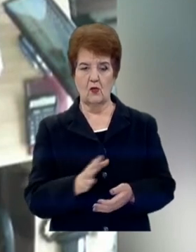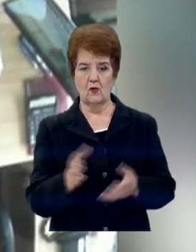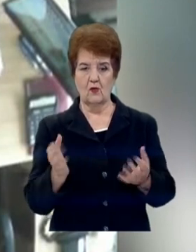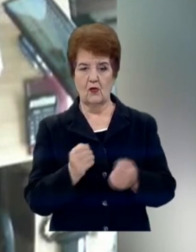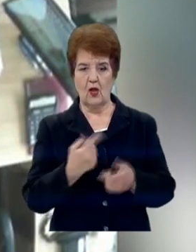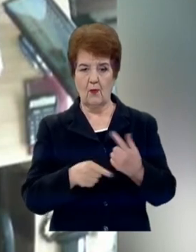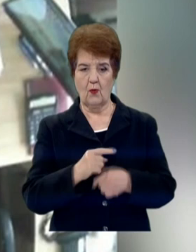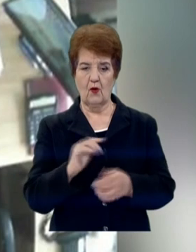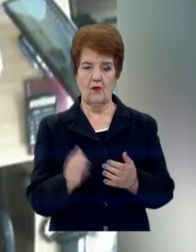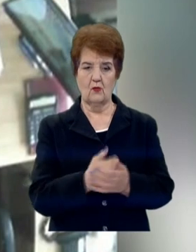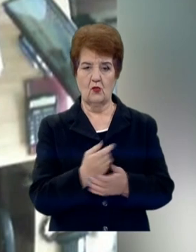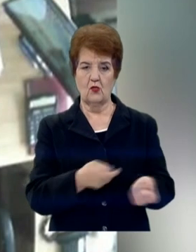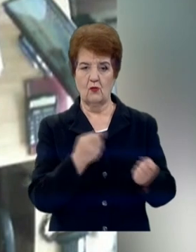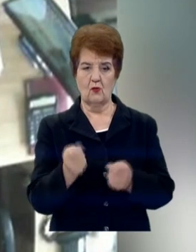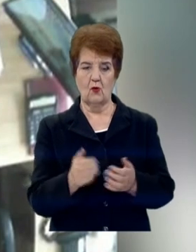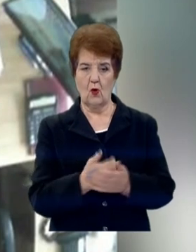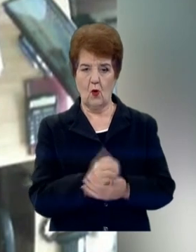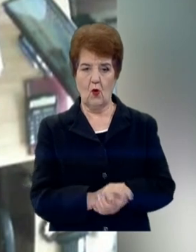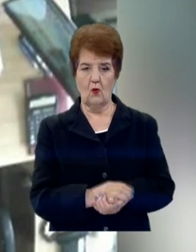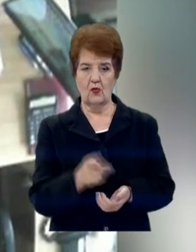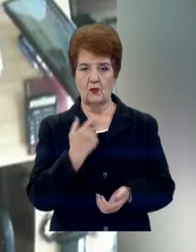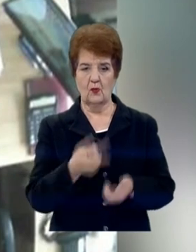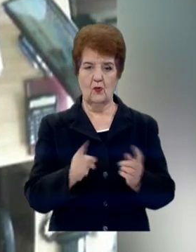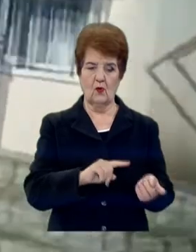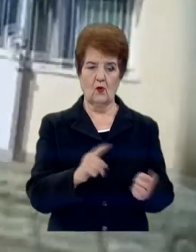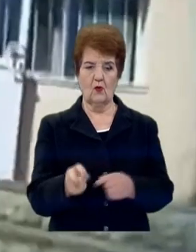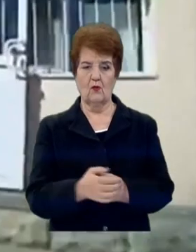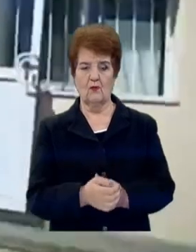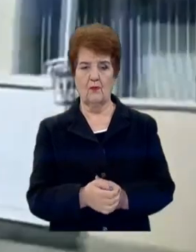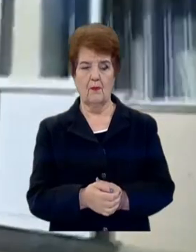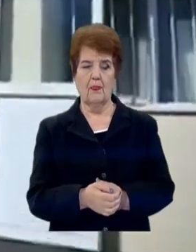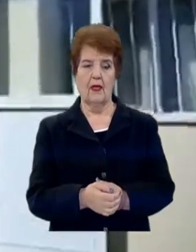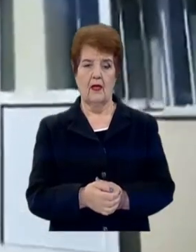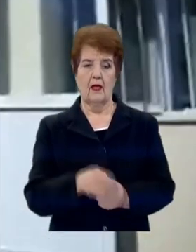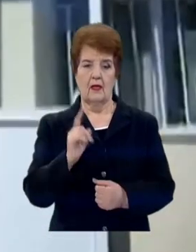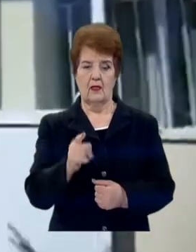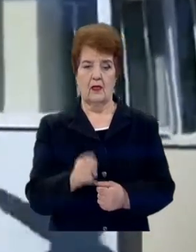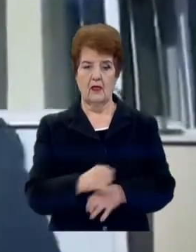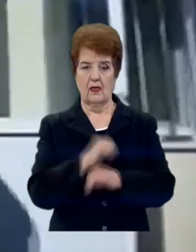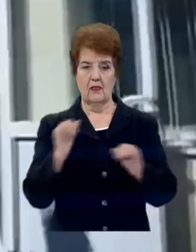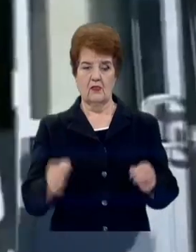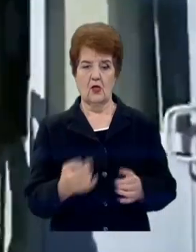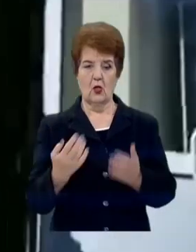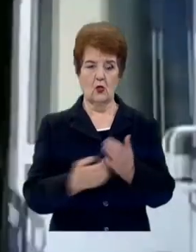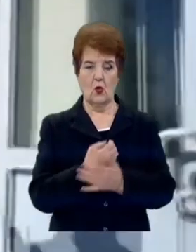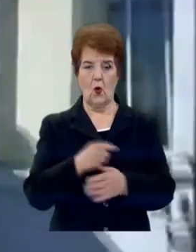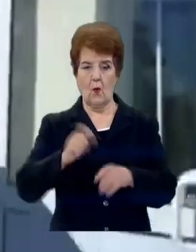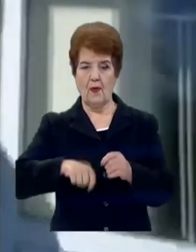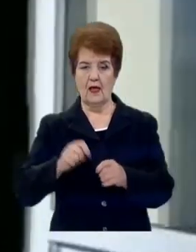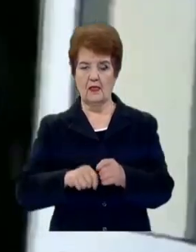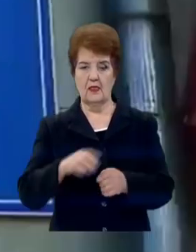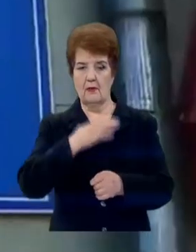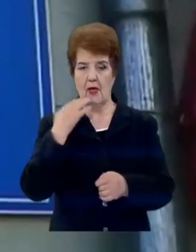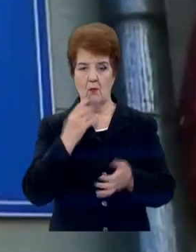înapoi, vă ducem un nouț în loc. Nu e o problemă. Adică oricum rămâneți bine. În total, SPIA a desfășurat 9 percheziții în mai multe birouri